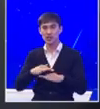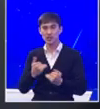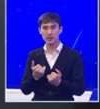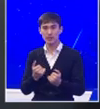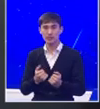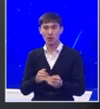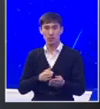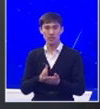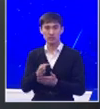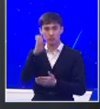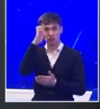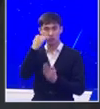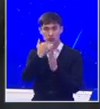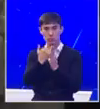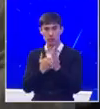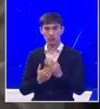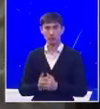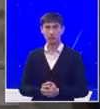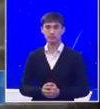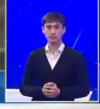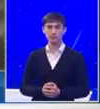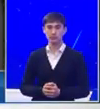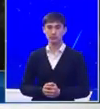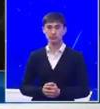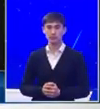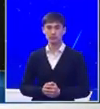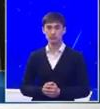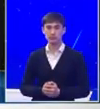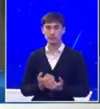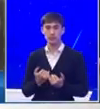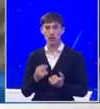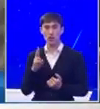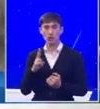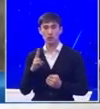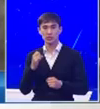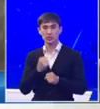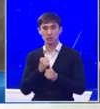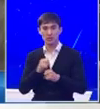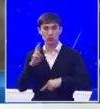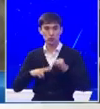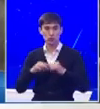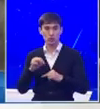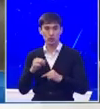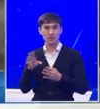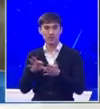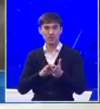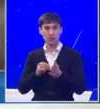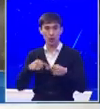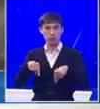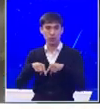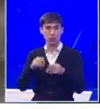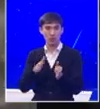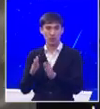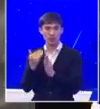по действующим государственным программам. Если комплексная застройка занимается микрорайоном, то тогда сразу объекты, мы по